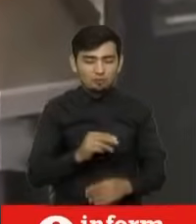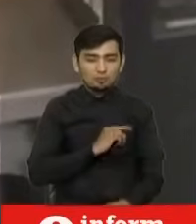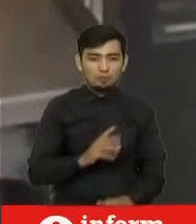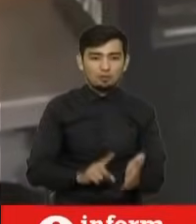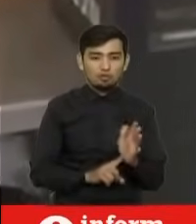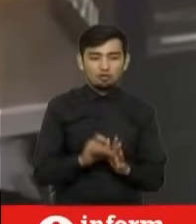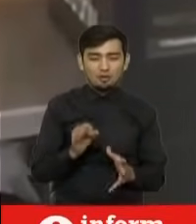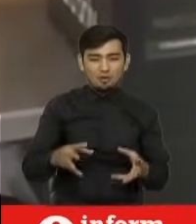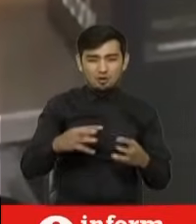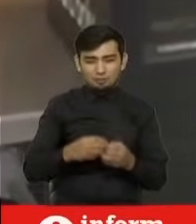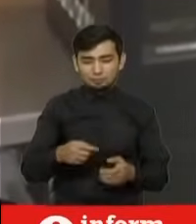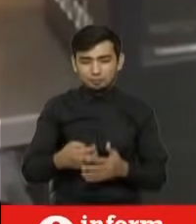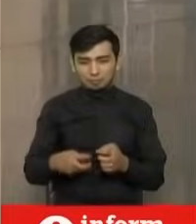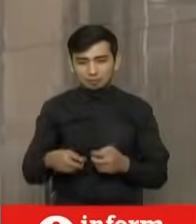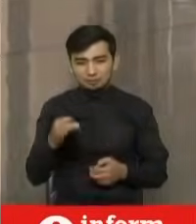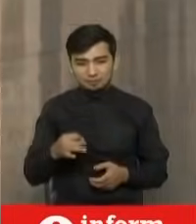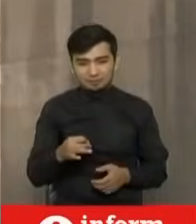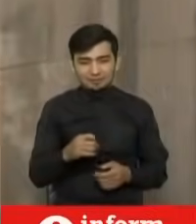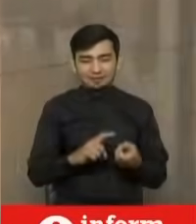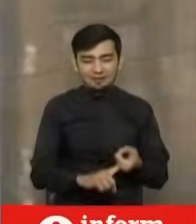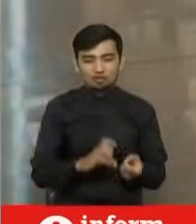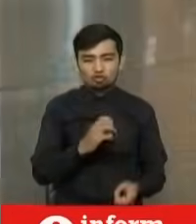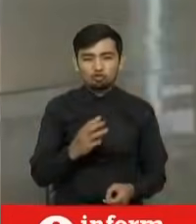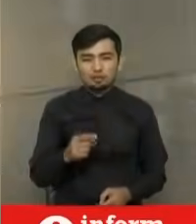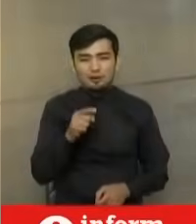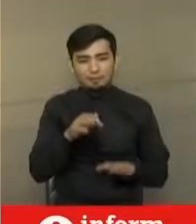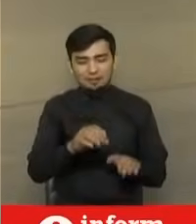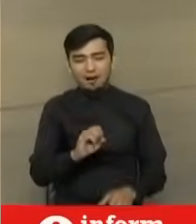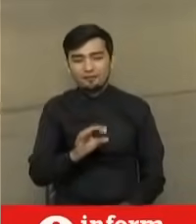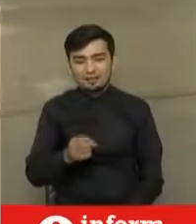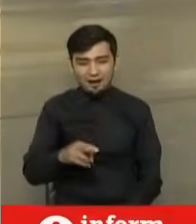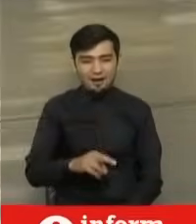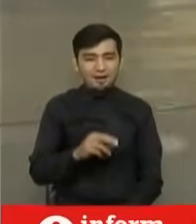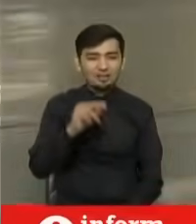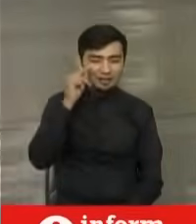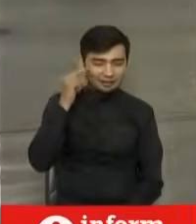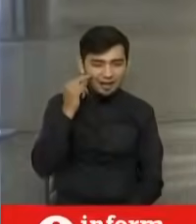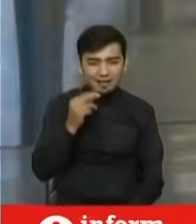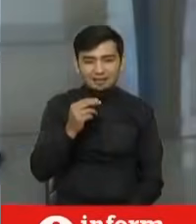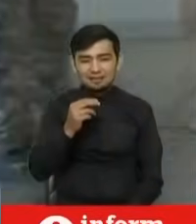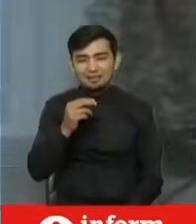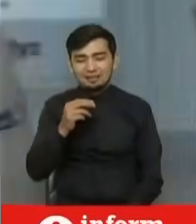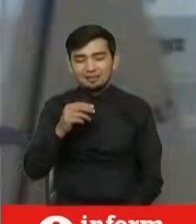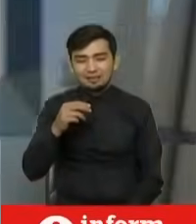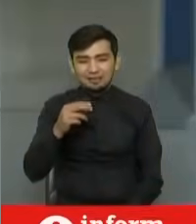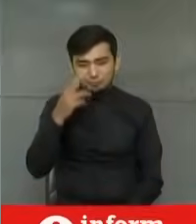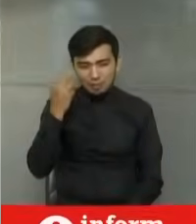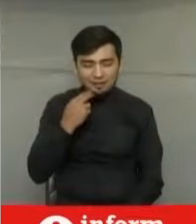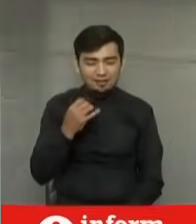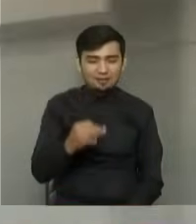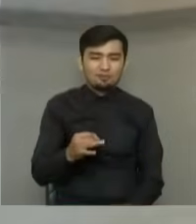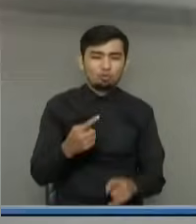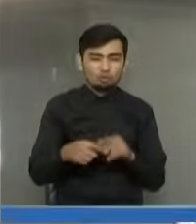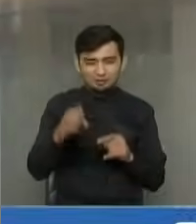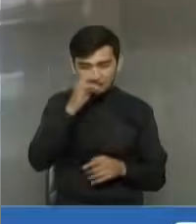соцуголь торговых сетей сообщают в США Австралии Франции Китае Испании и других странах ошибка